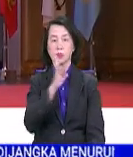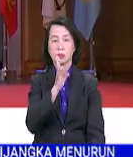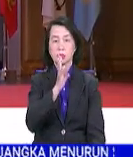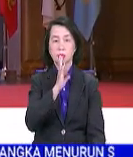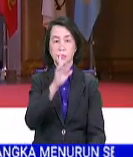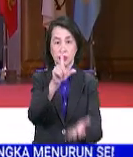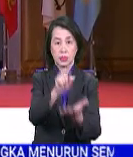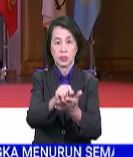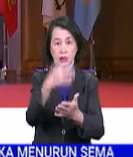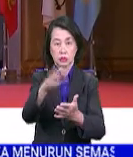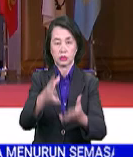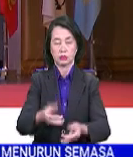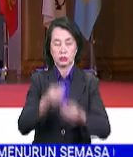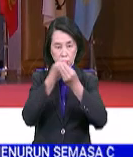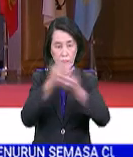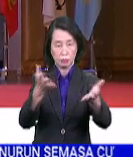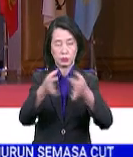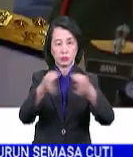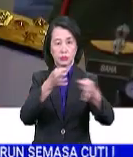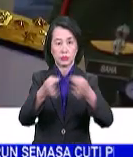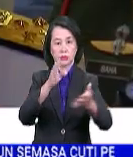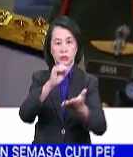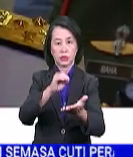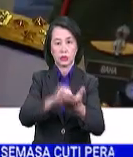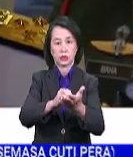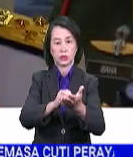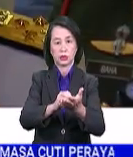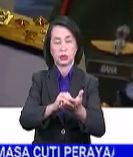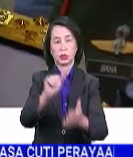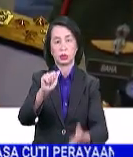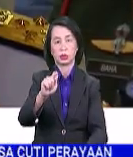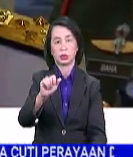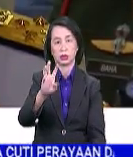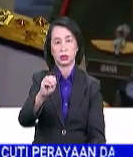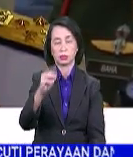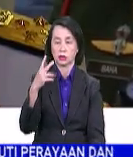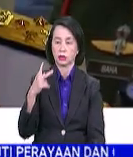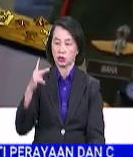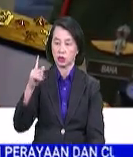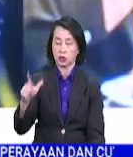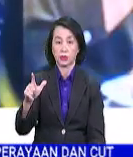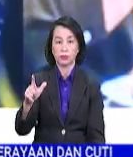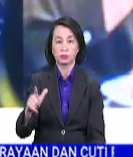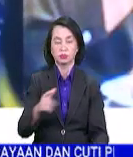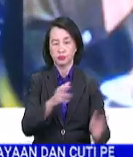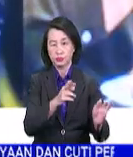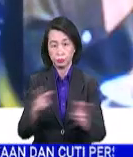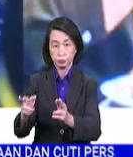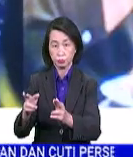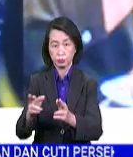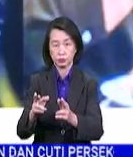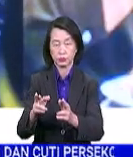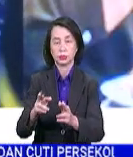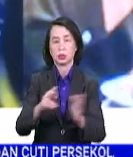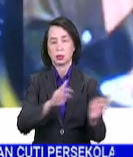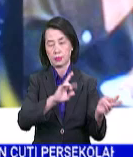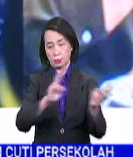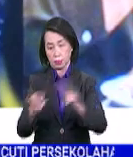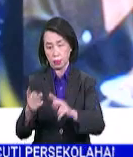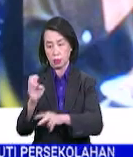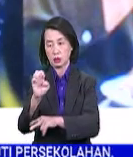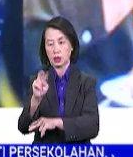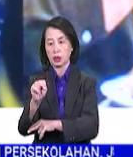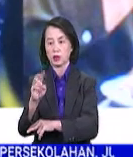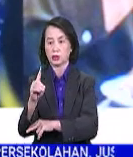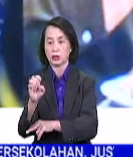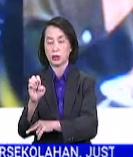sidang media selepas menyampaikan amanat di Wisma Perwira ATM, Kuala Lumpur. Berdasarkan perancangan asal, peralihan ke fasa